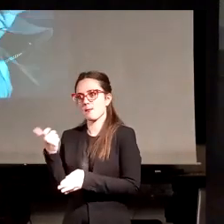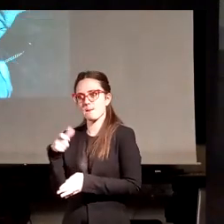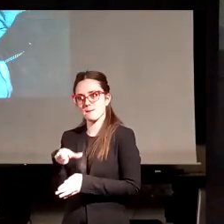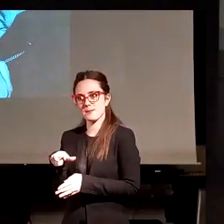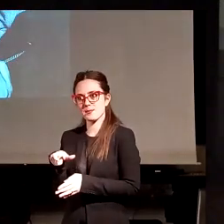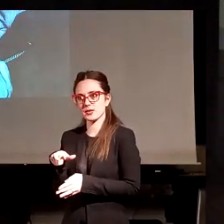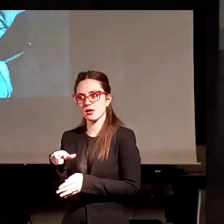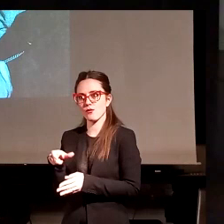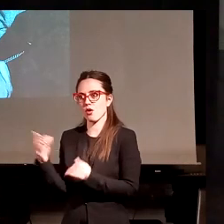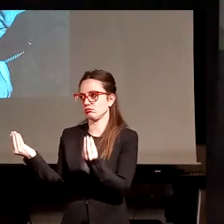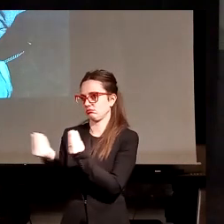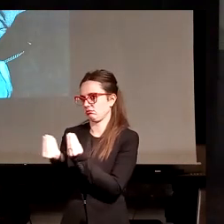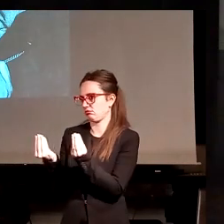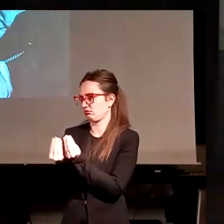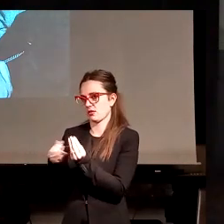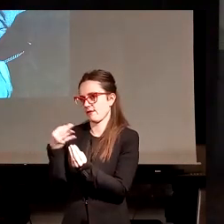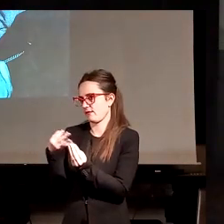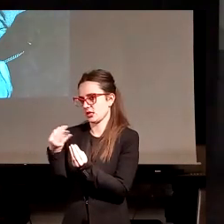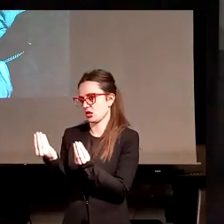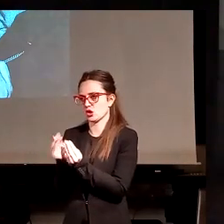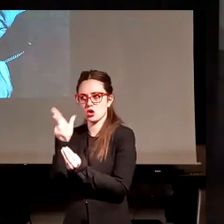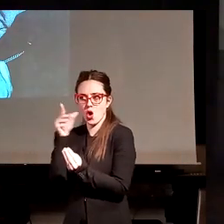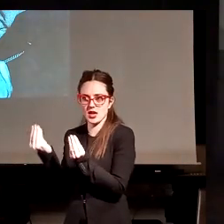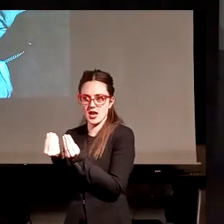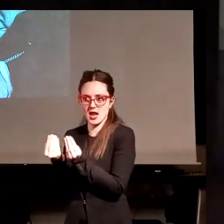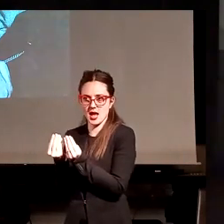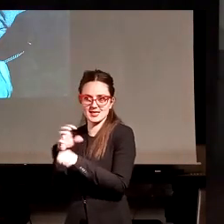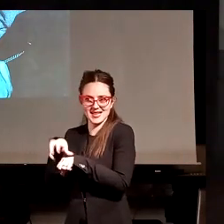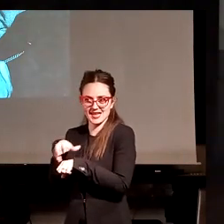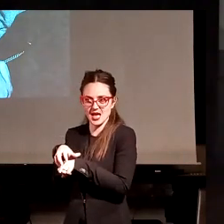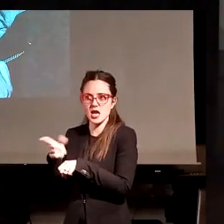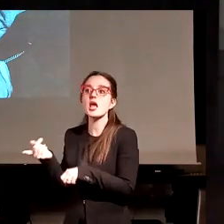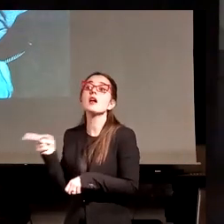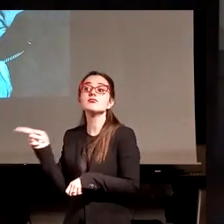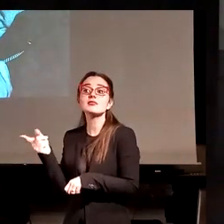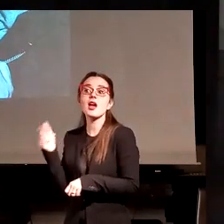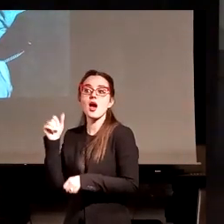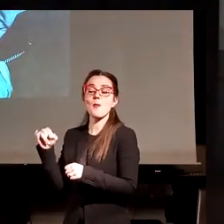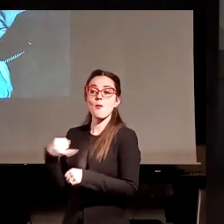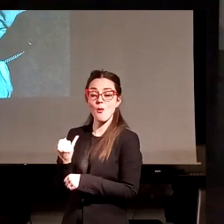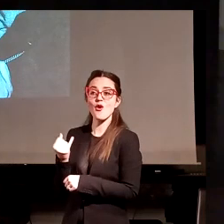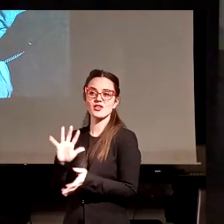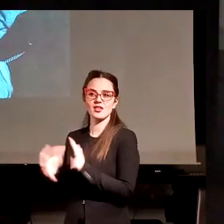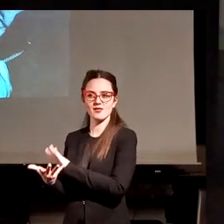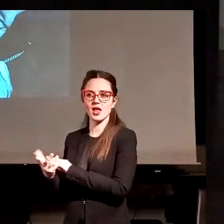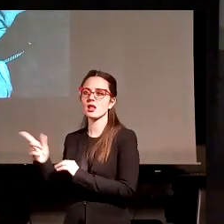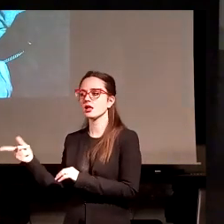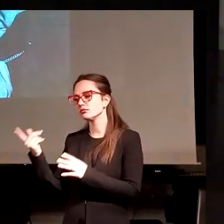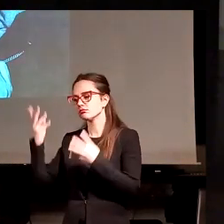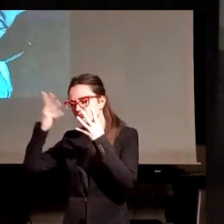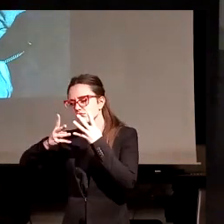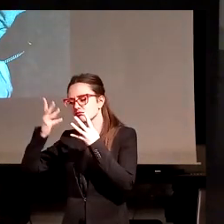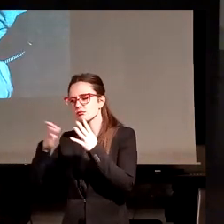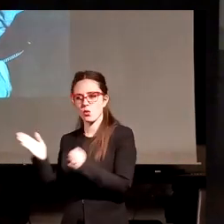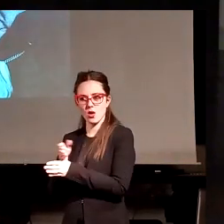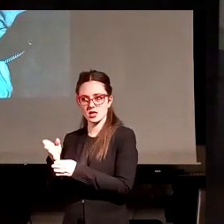una qualche segreta area nonna che poi alla fine è diventata anche la moglie che si occupava tutto ne aveva accettato di